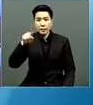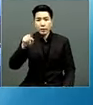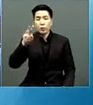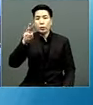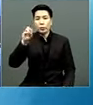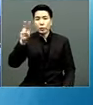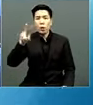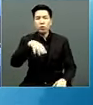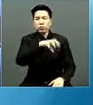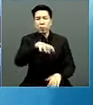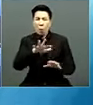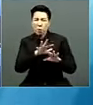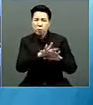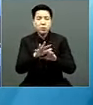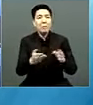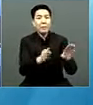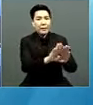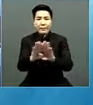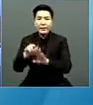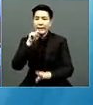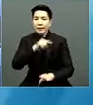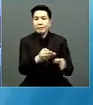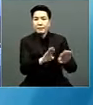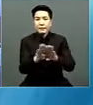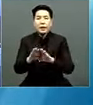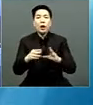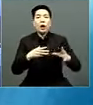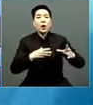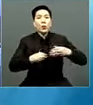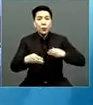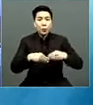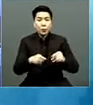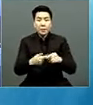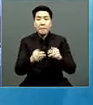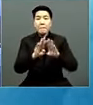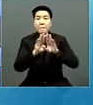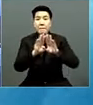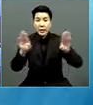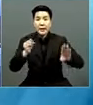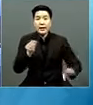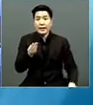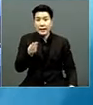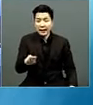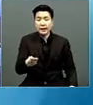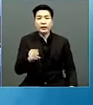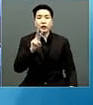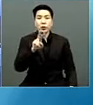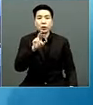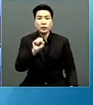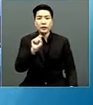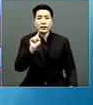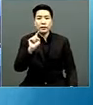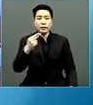61,262 แห่งนะครับแล้วก็ได้ผ่อนปลนให้มีการเปิดกิจการกิจกรรมนะครับ